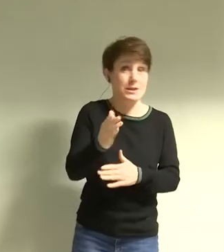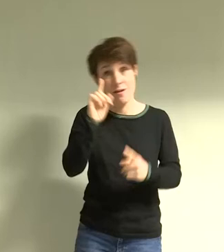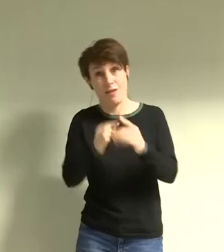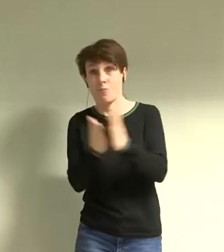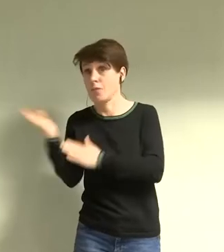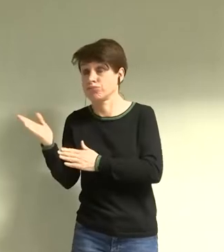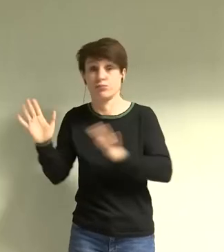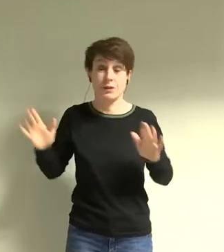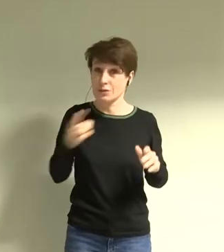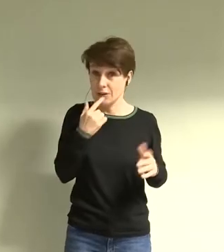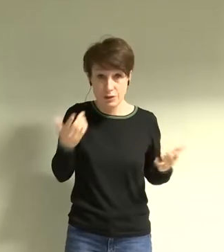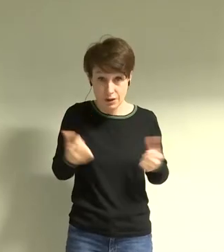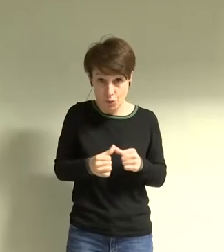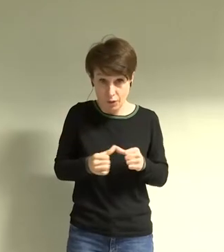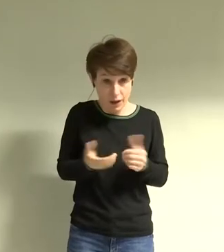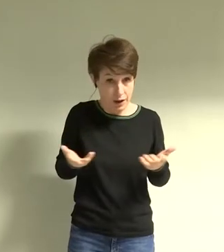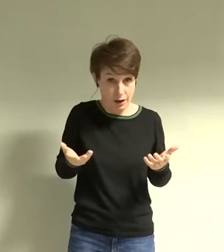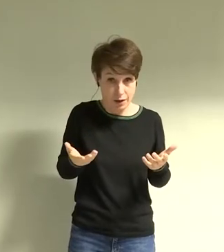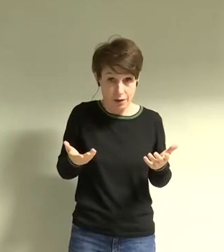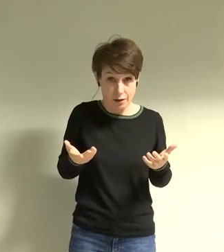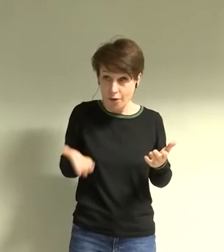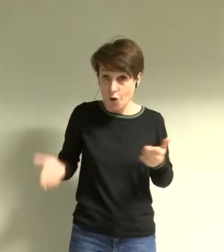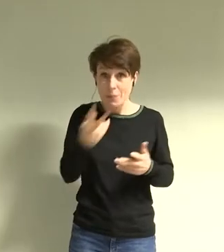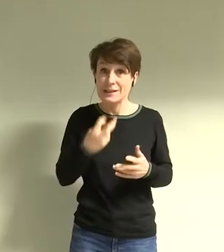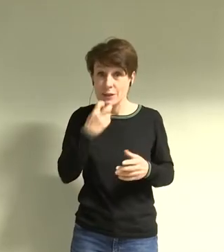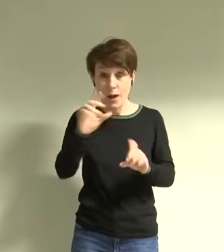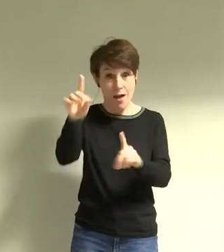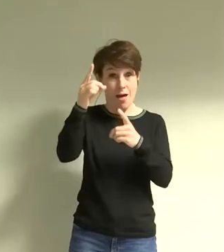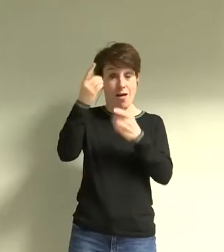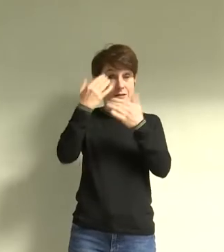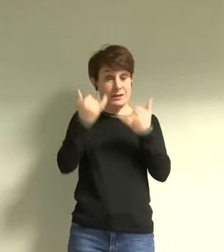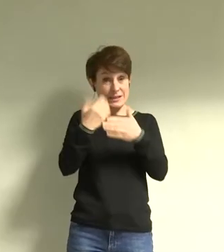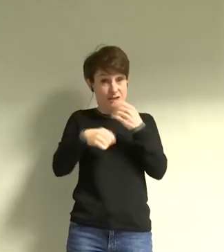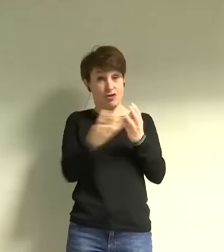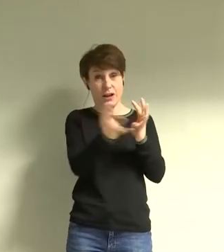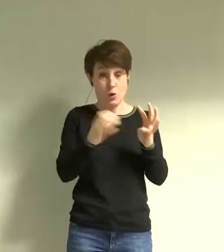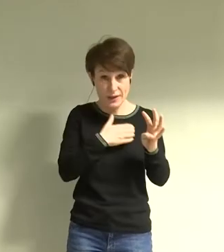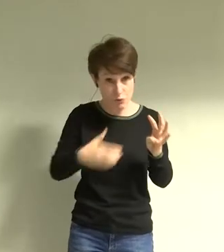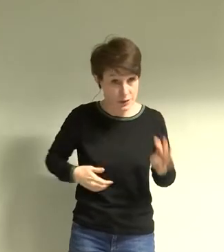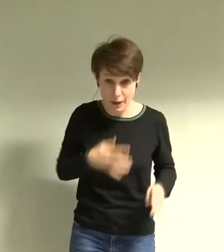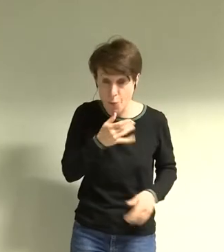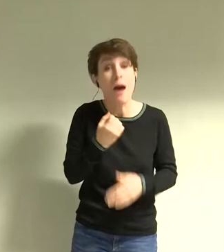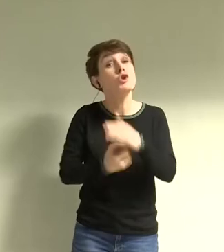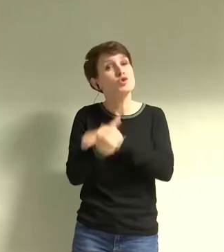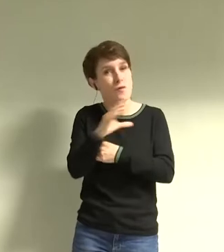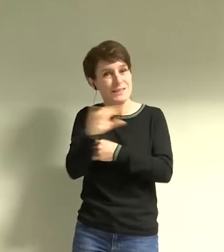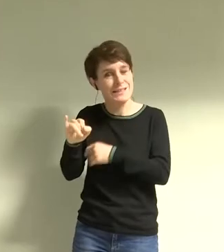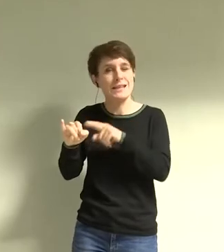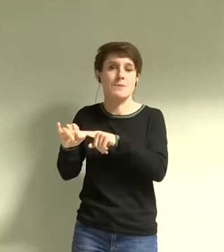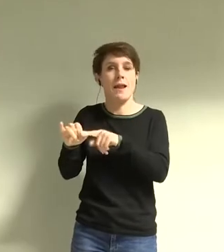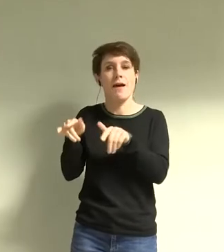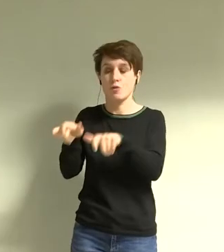pour que jamais elle n'arrive devant le conseil municipal sinon par les cci que vous avez maîtriser totalement et complètement